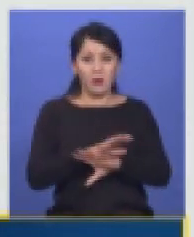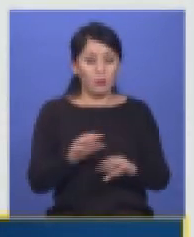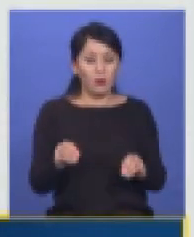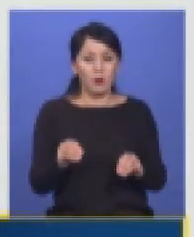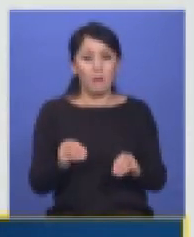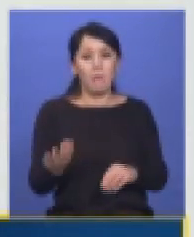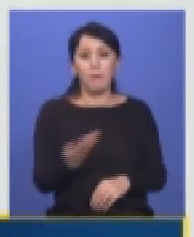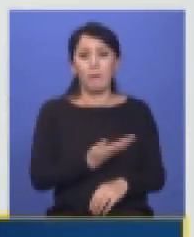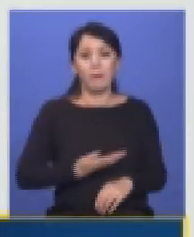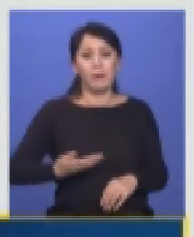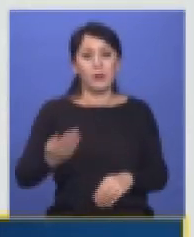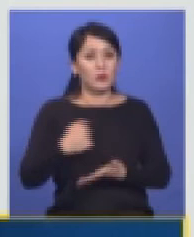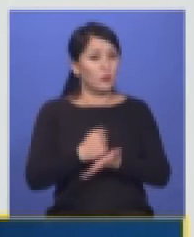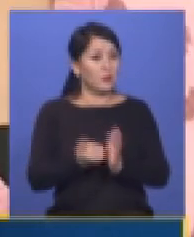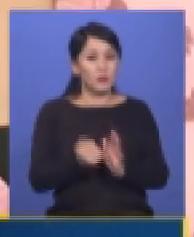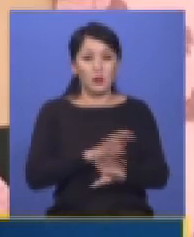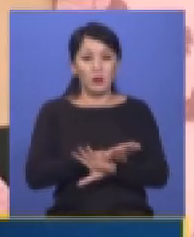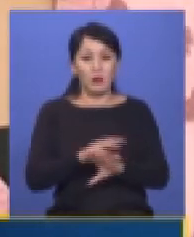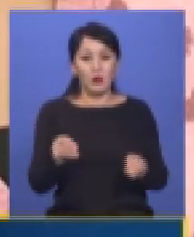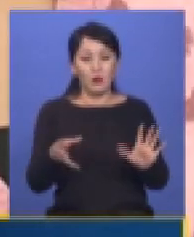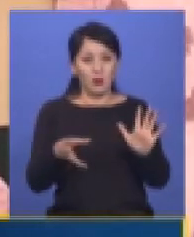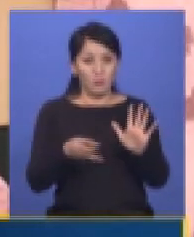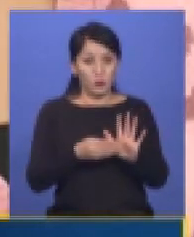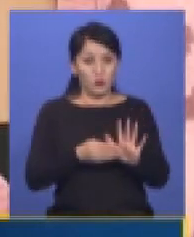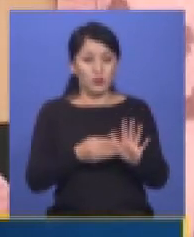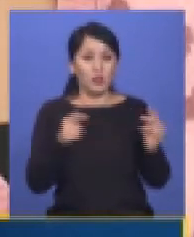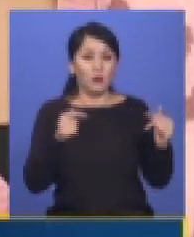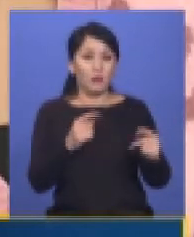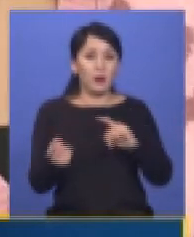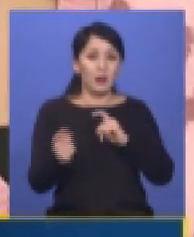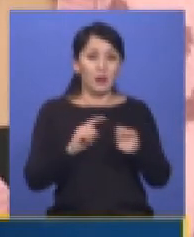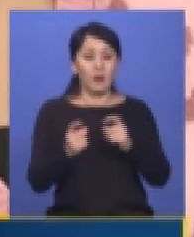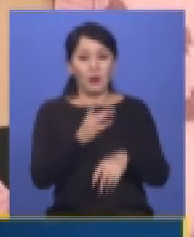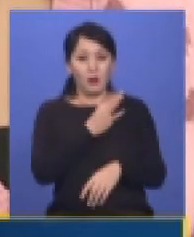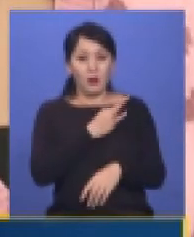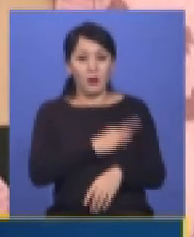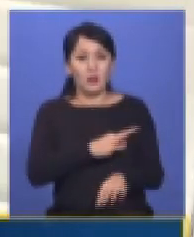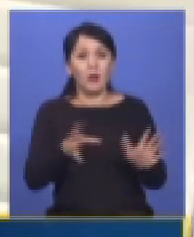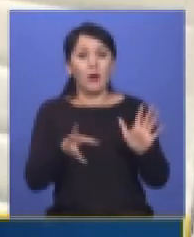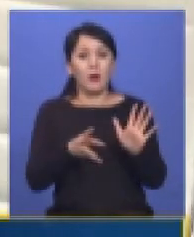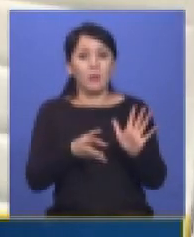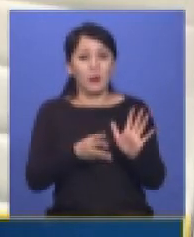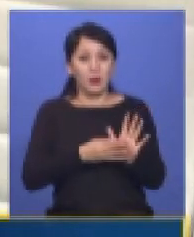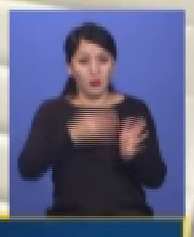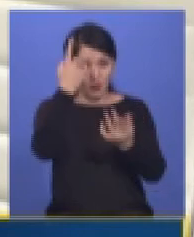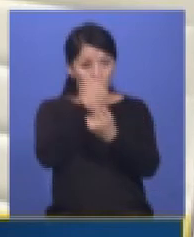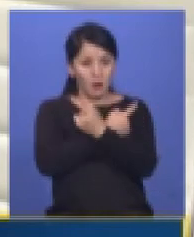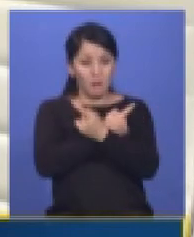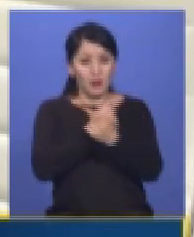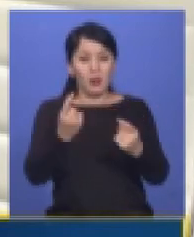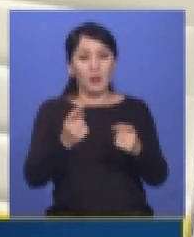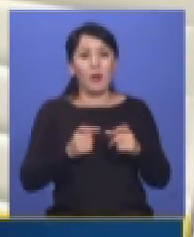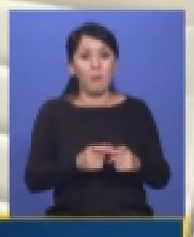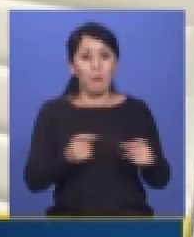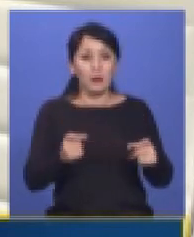де бізге оған рұқсат етілмеген. Сыбайлас жемқорлықпен күресудің ең тиімді әдісі жемқорлық әрекеттер туралы хабардар ететін